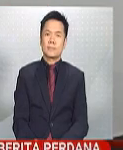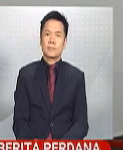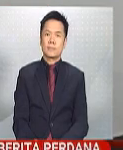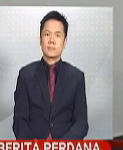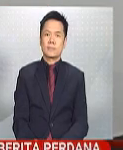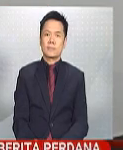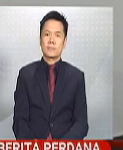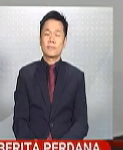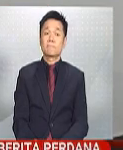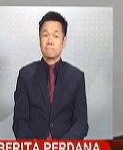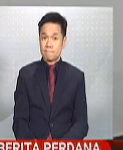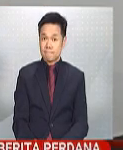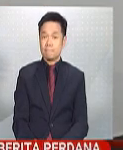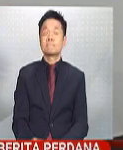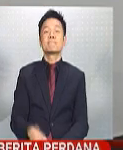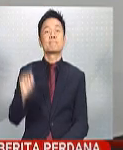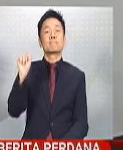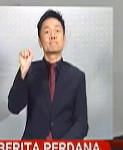Yalah,